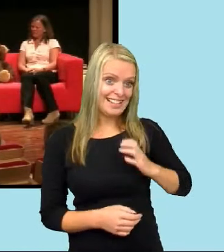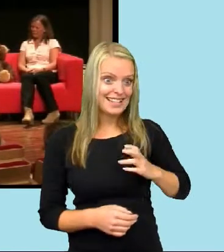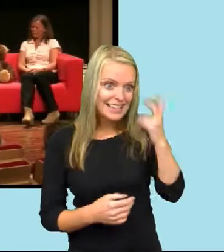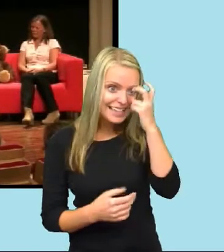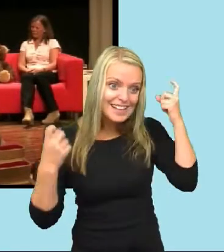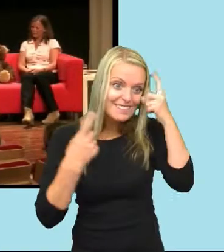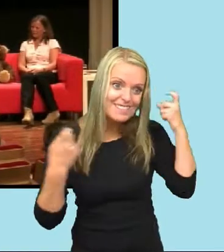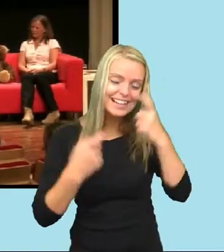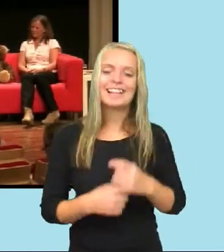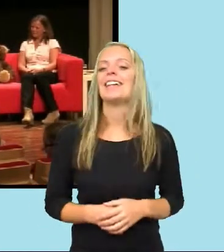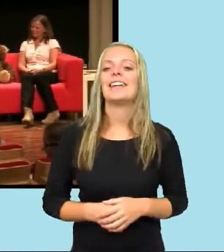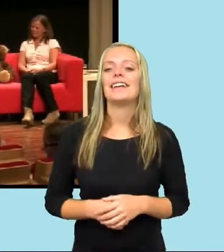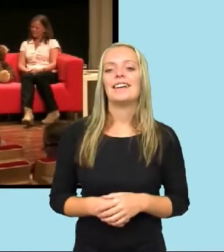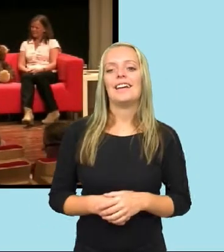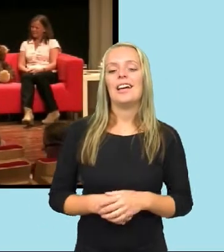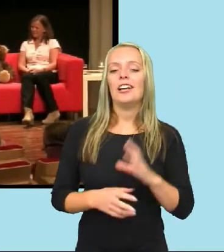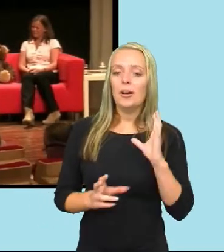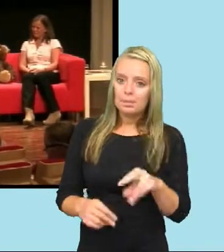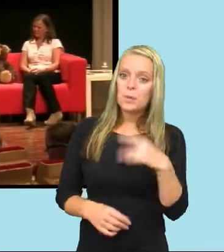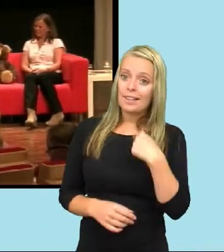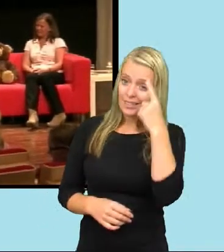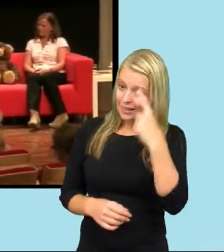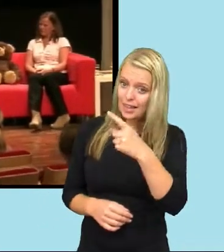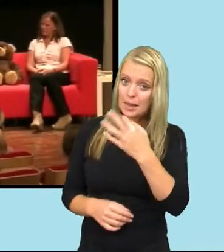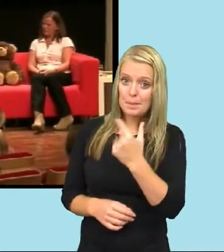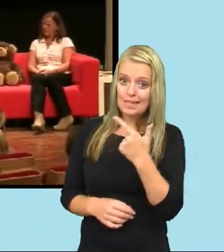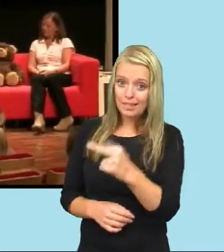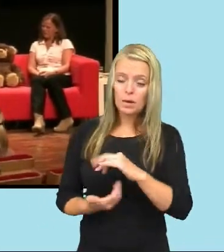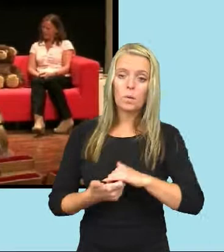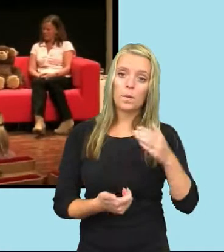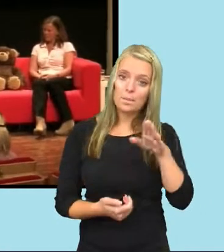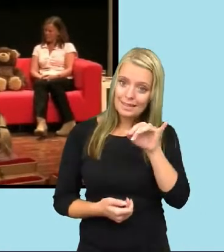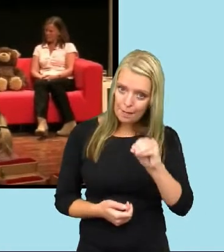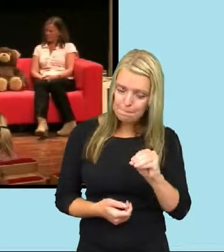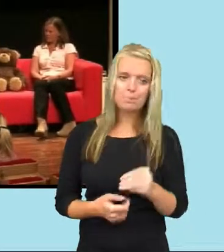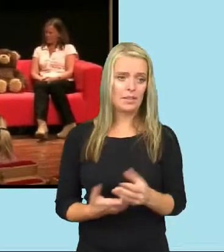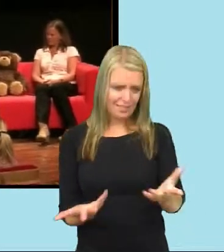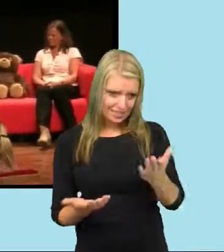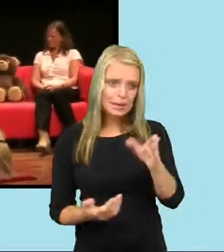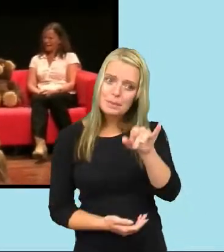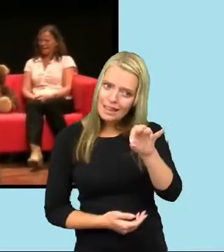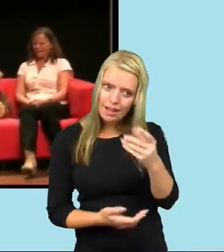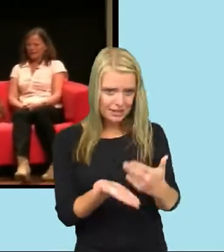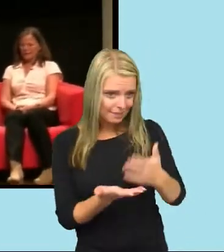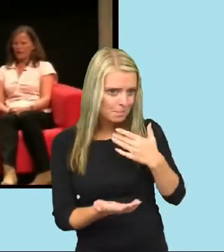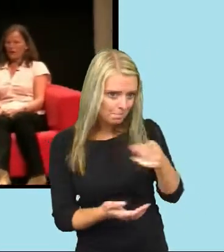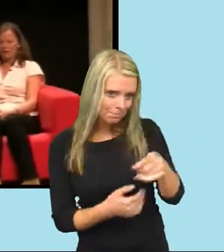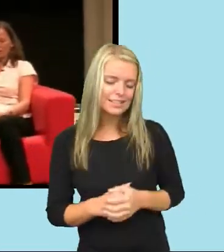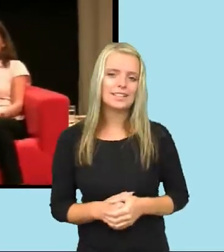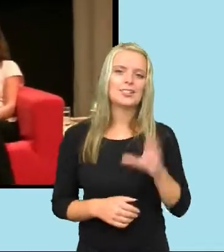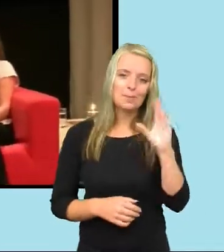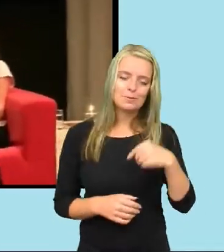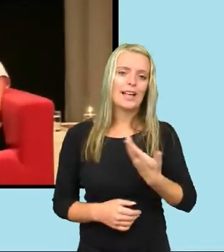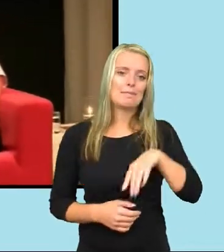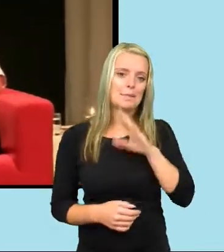ja, nu är vi, tänkte Peter Nordqvist och Mia Jannering. Ska vi börja med Mia? Berätta, vem är du? Jag är